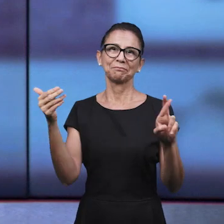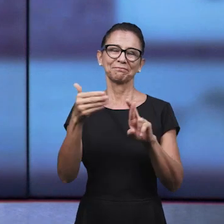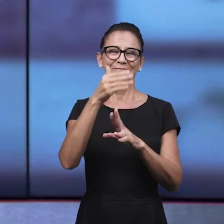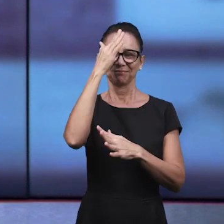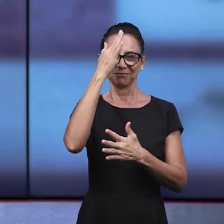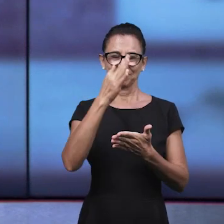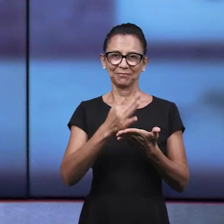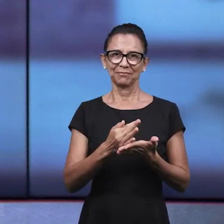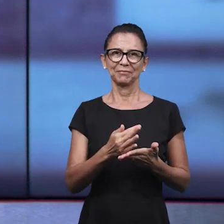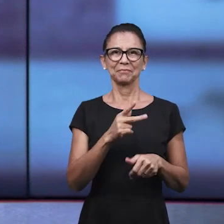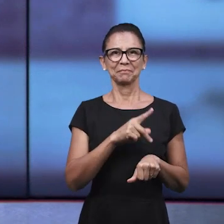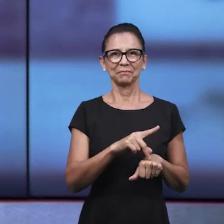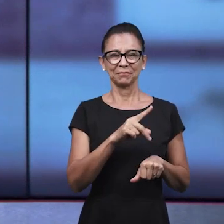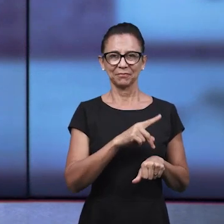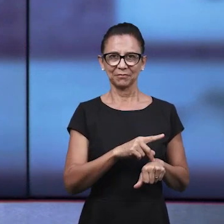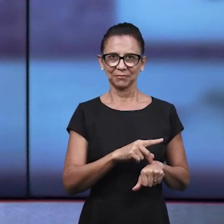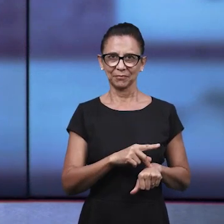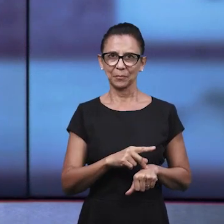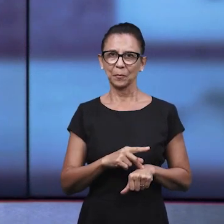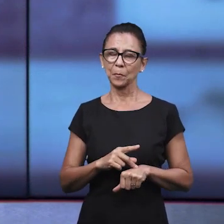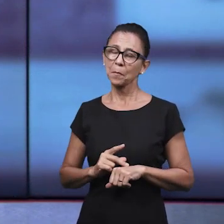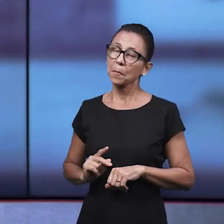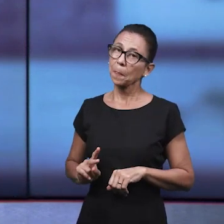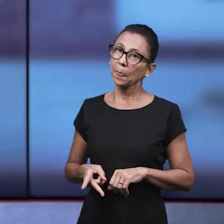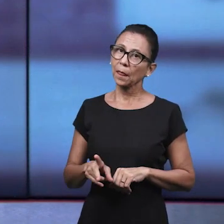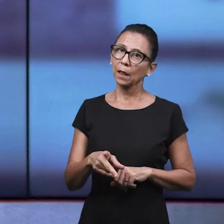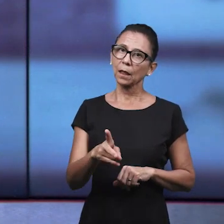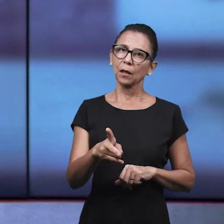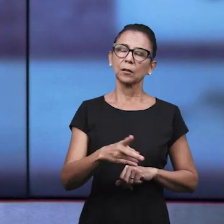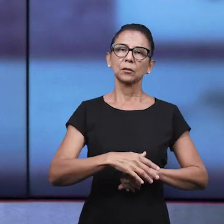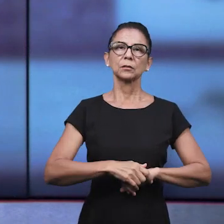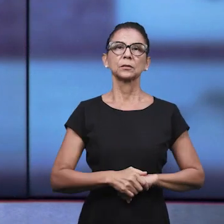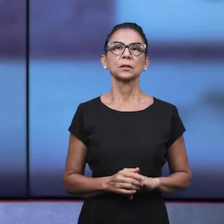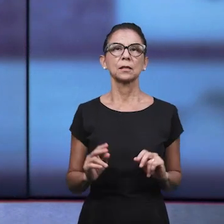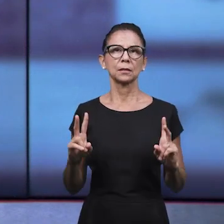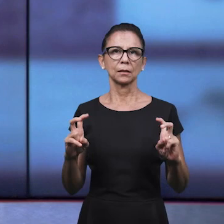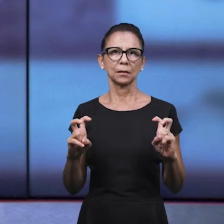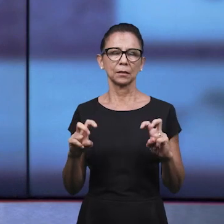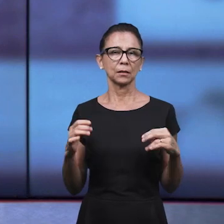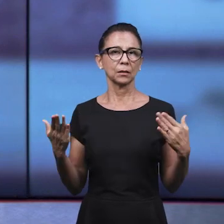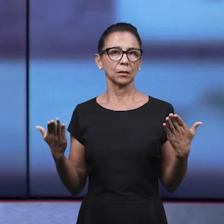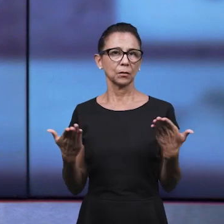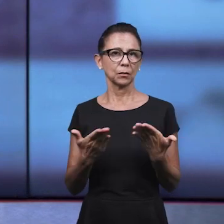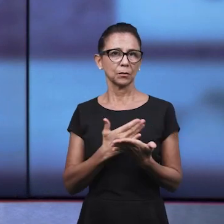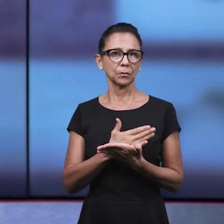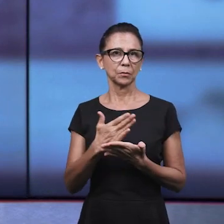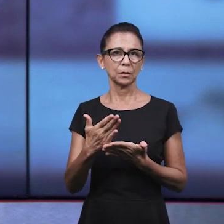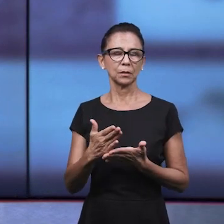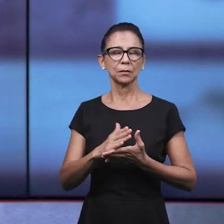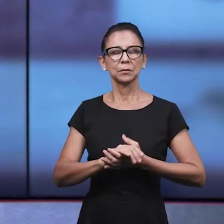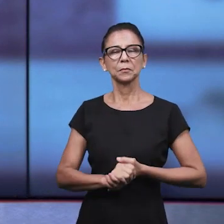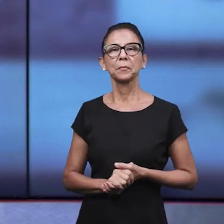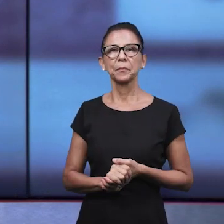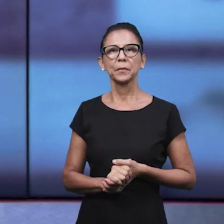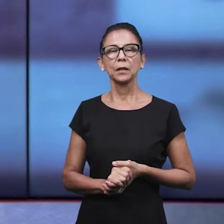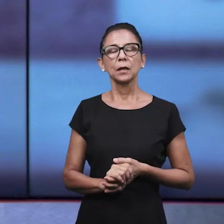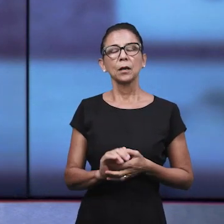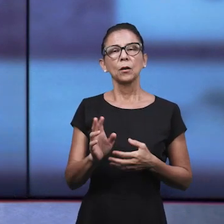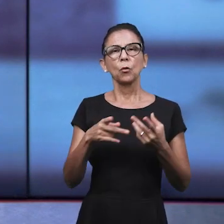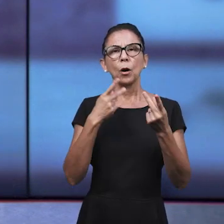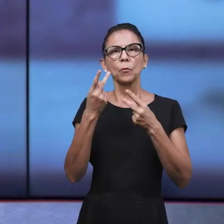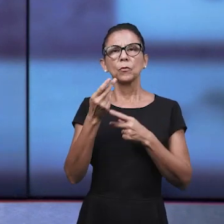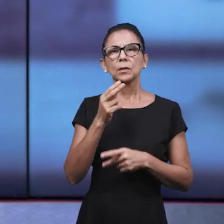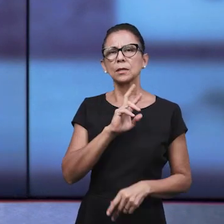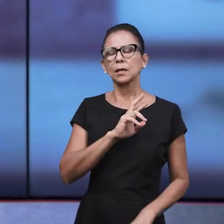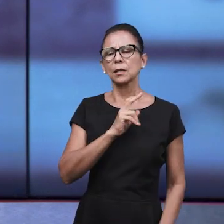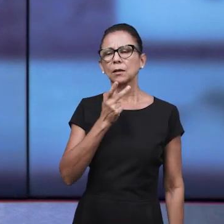orientation la Bible, référence de foi et de pratique. En continuant cette thématique, aujourd'hui, nous allons parler sur les contributions